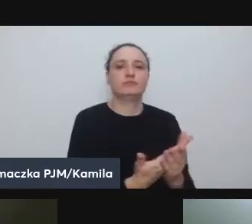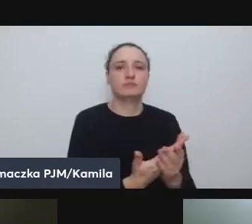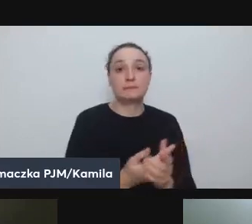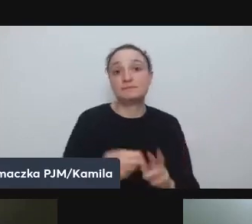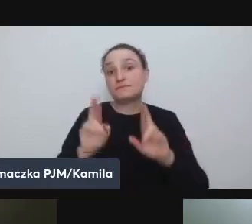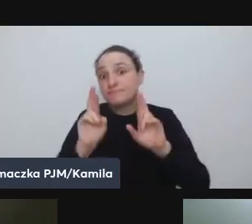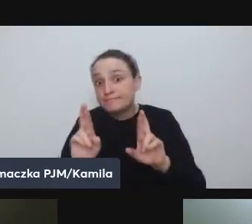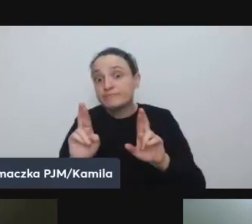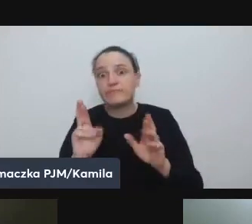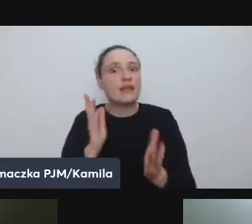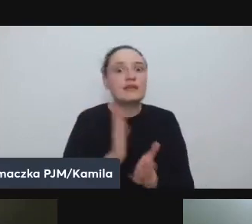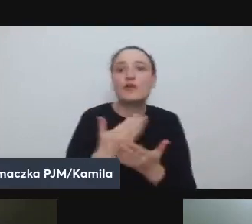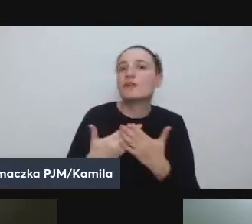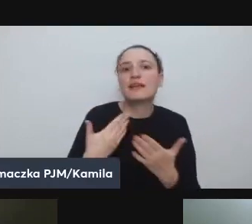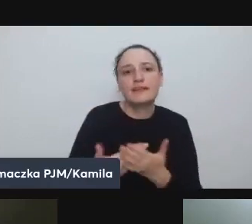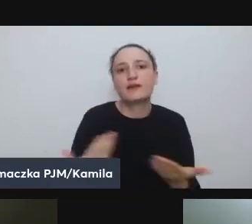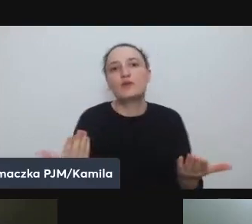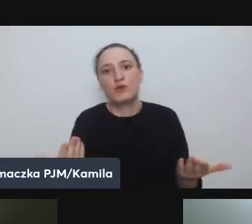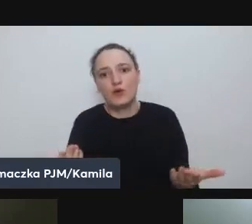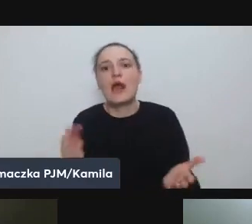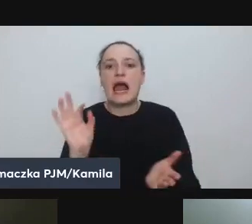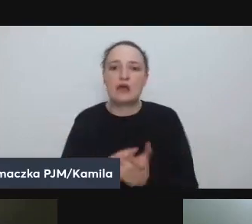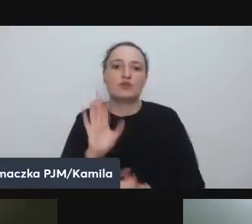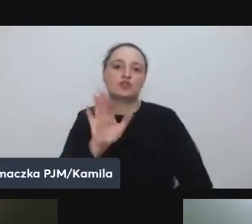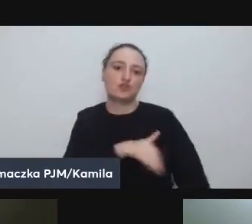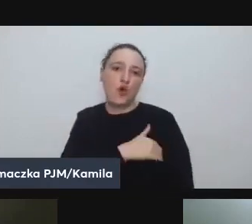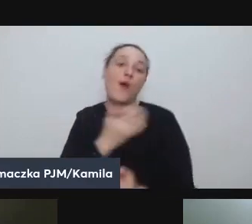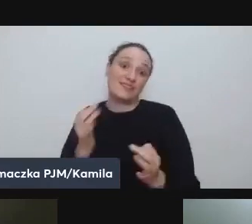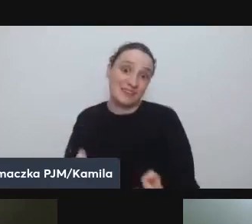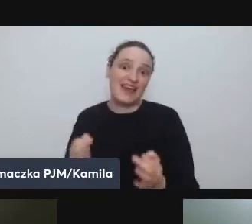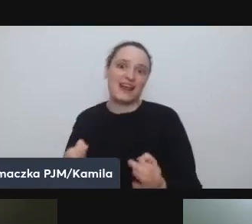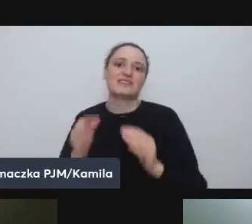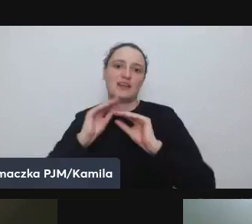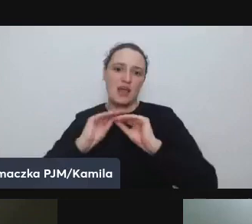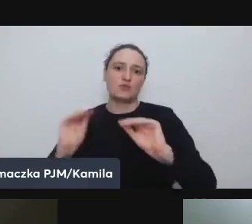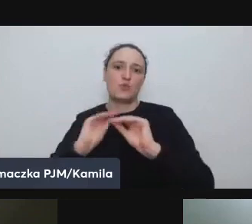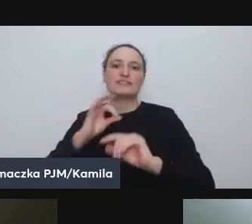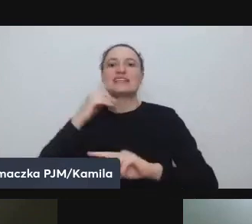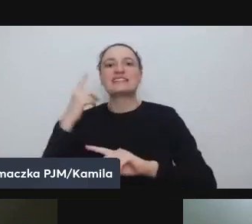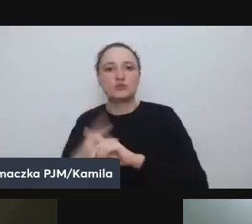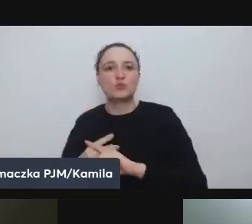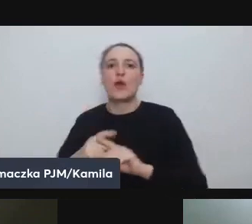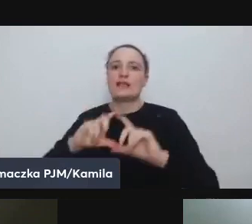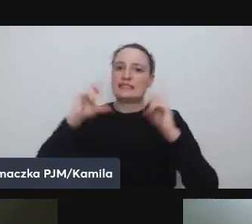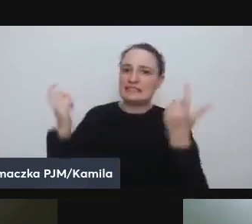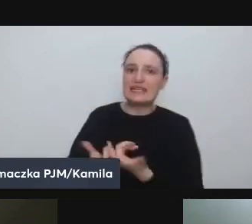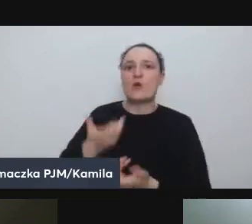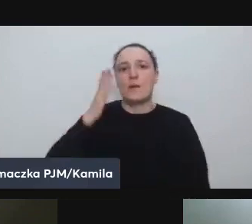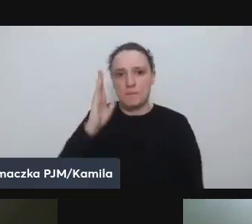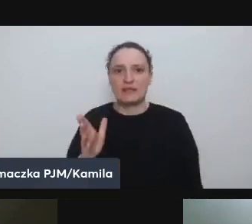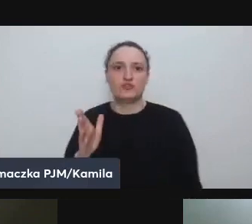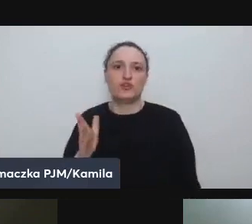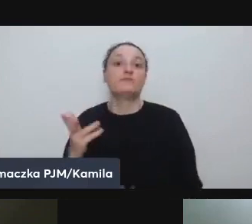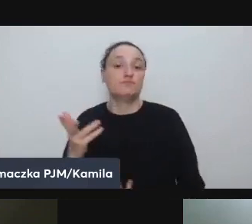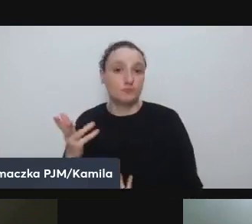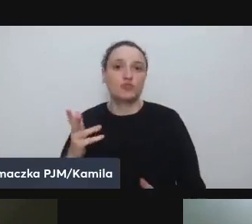to jest tylko dlatego tak, że pojawi się w szkołach w końcu edukacja seksualna kompleksowa, wpisana